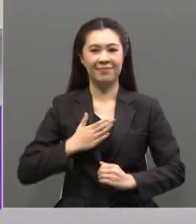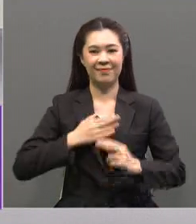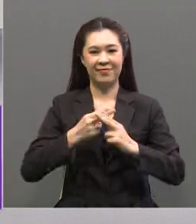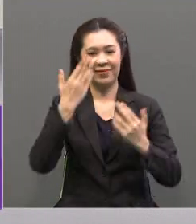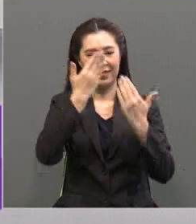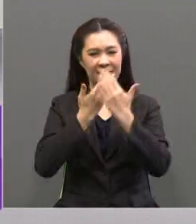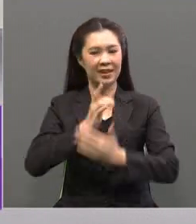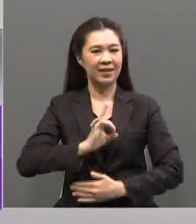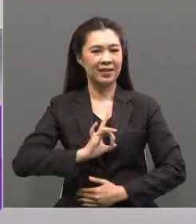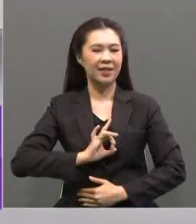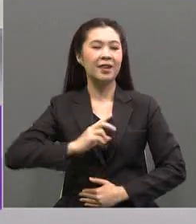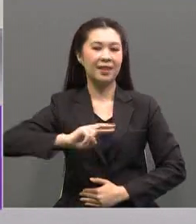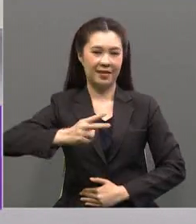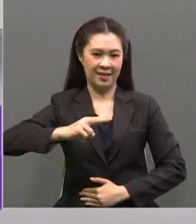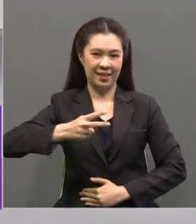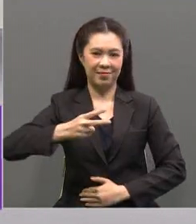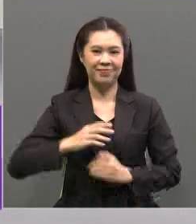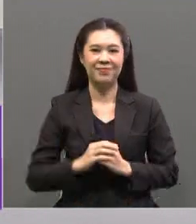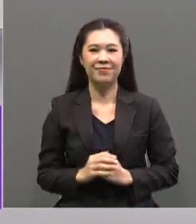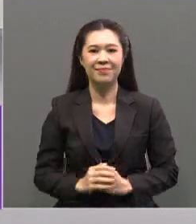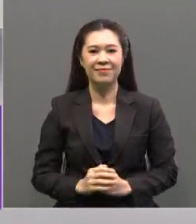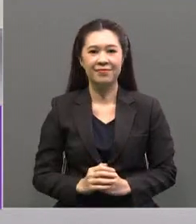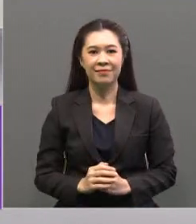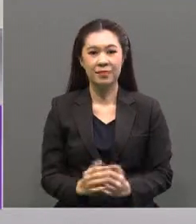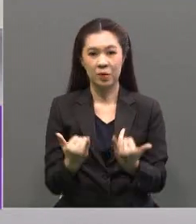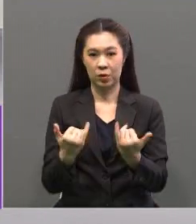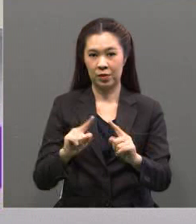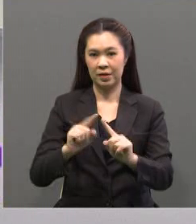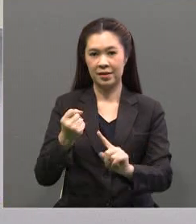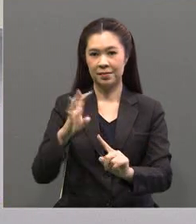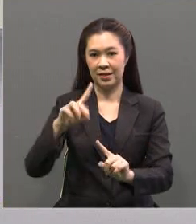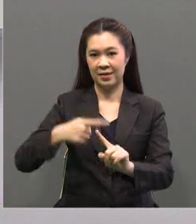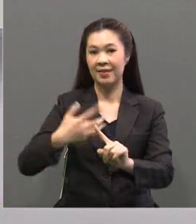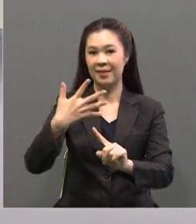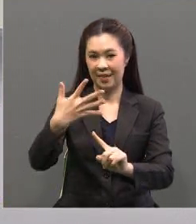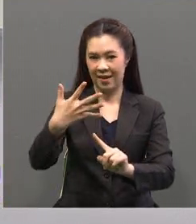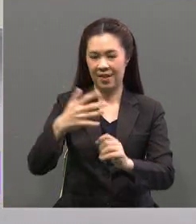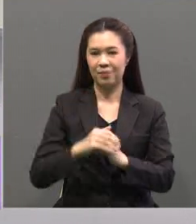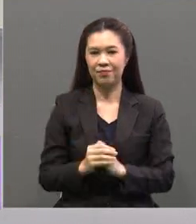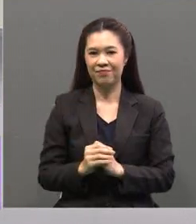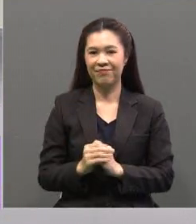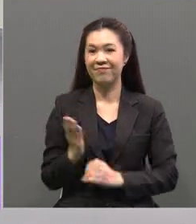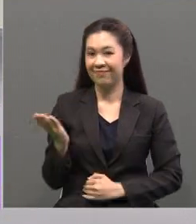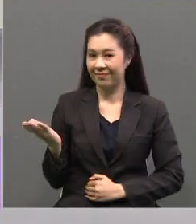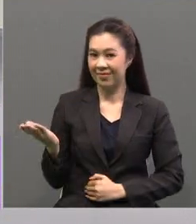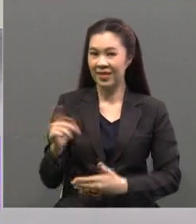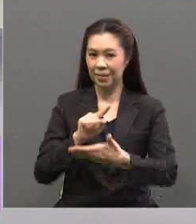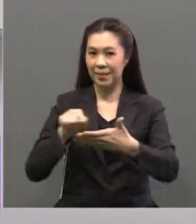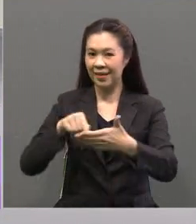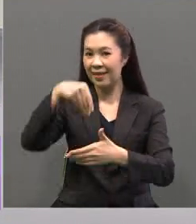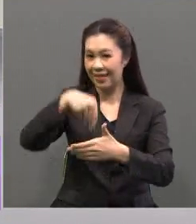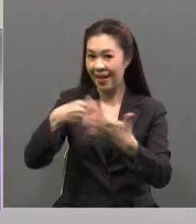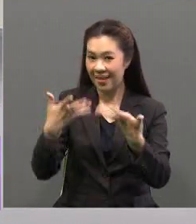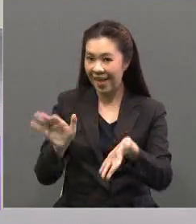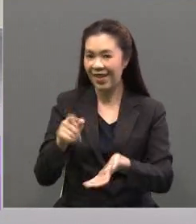อาจารย์ล่ามภาษามือวันนี้อาจารย์กนกอ่อนวงคำหานครับวันนี้ 14พฤษภาคมคุณผู้ชมคุณพีชด้วยนะครับไปเลือกตั้งกันหรือยังครับ